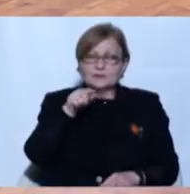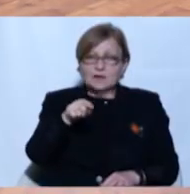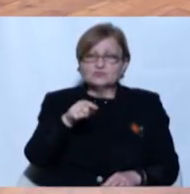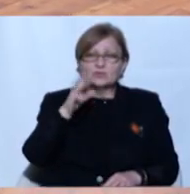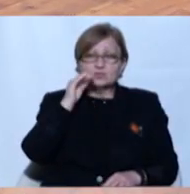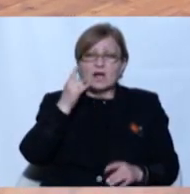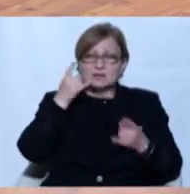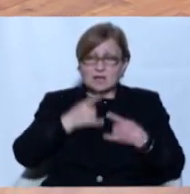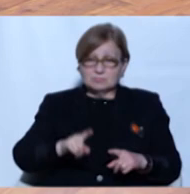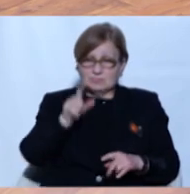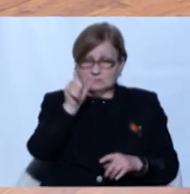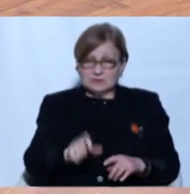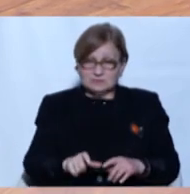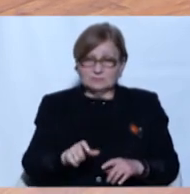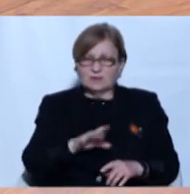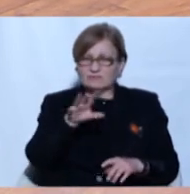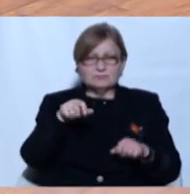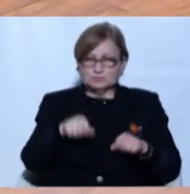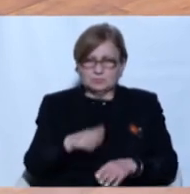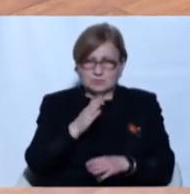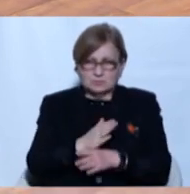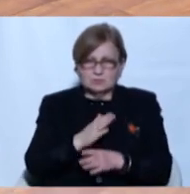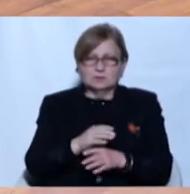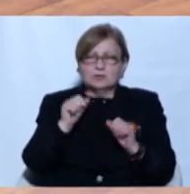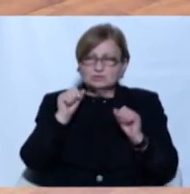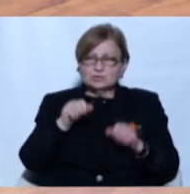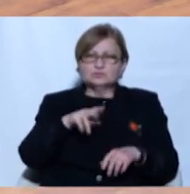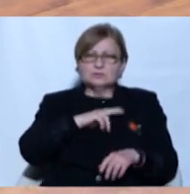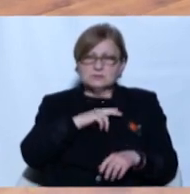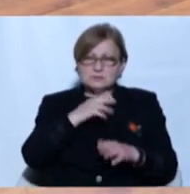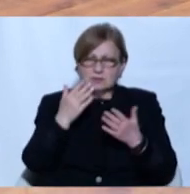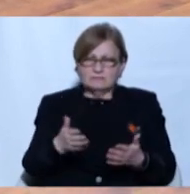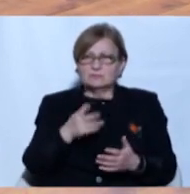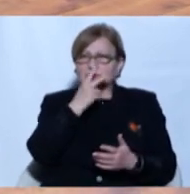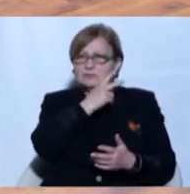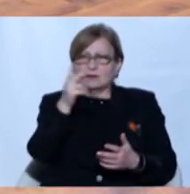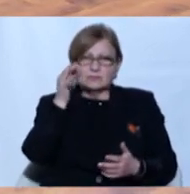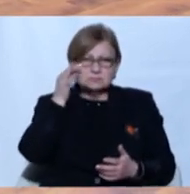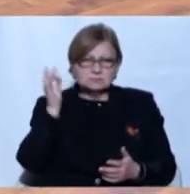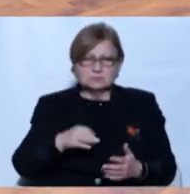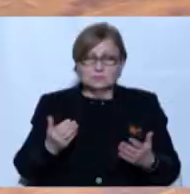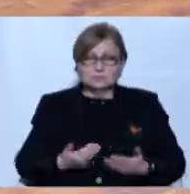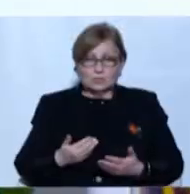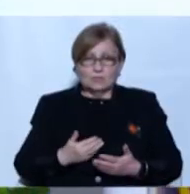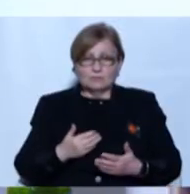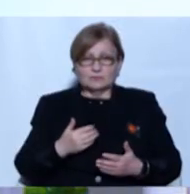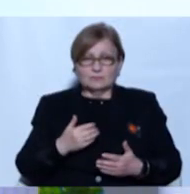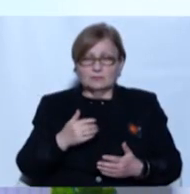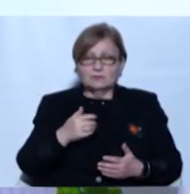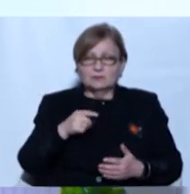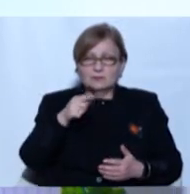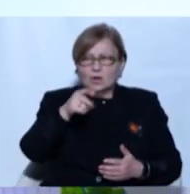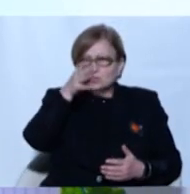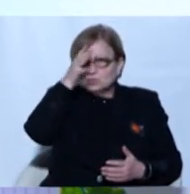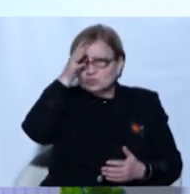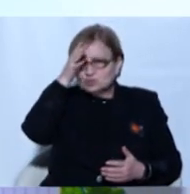ჩვენ წეროს სიყვარულზე, ესე ვთქვა, დატყმეს ამ ცხოვრებით, შეიმეცნოს საკუთარი თავი და მითუმეტეს ისეთი